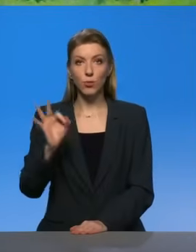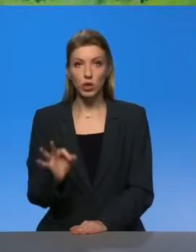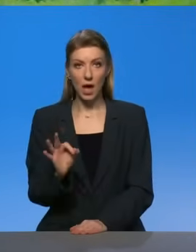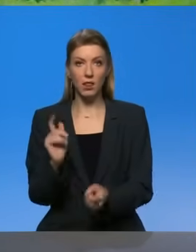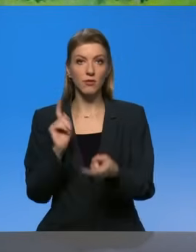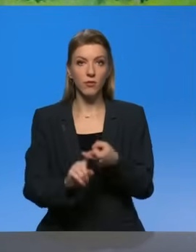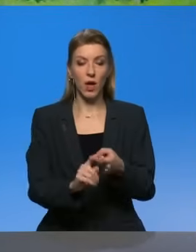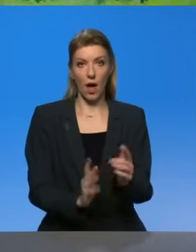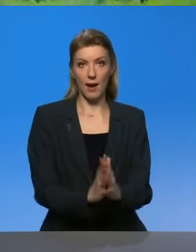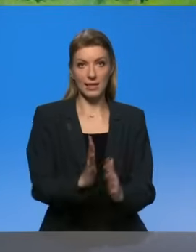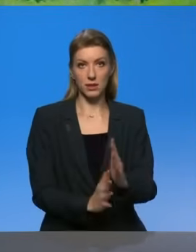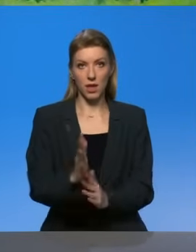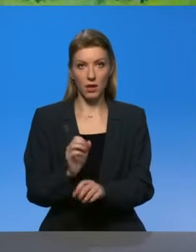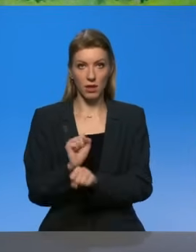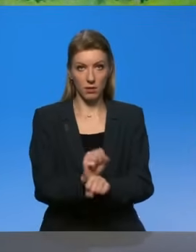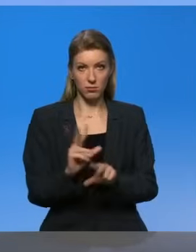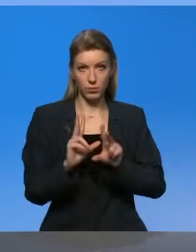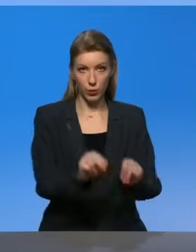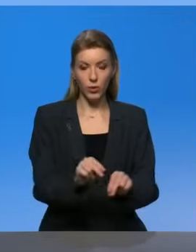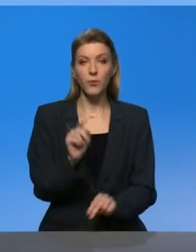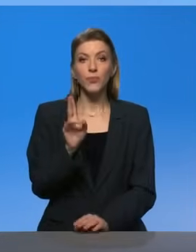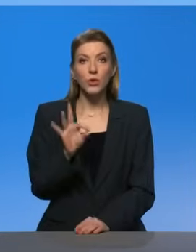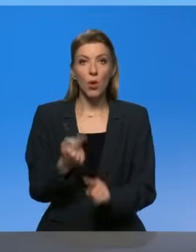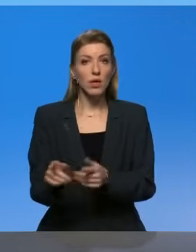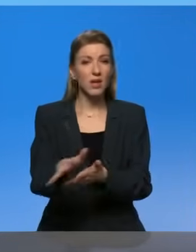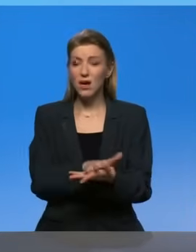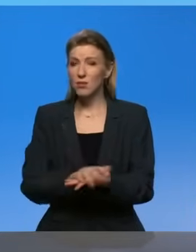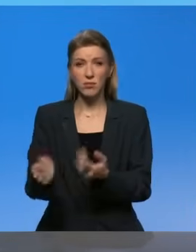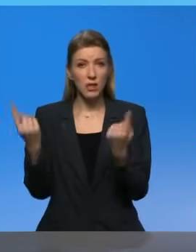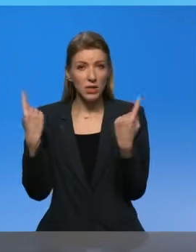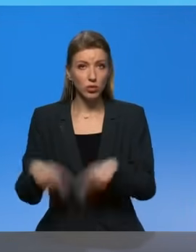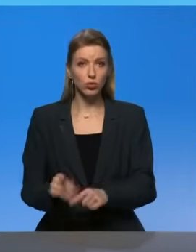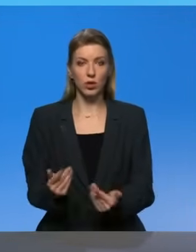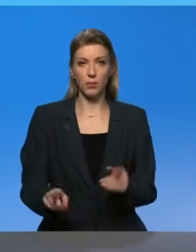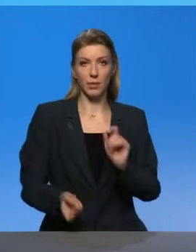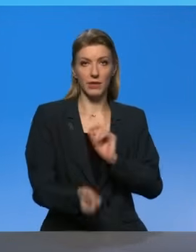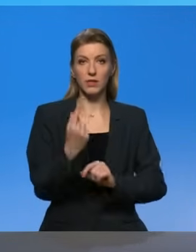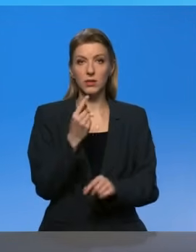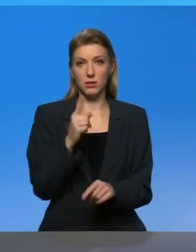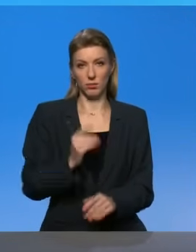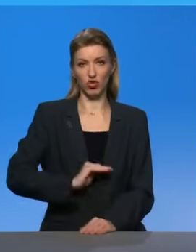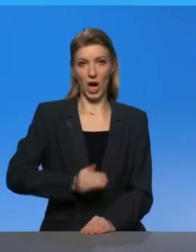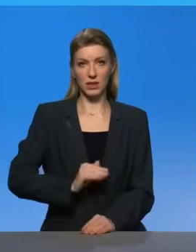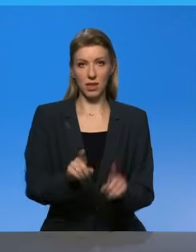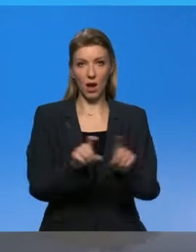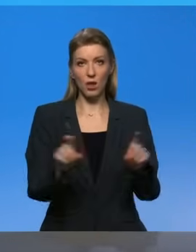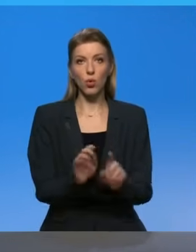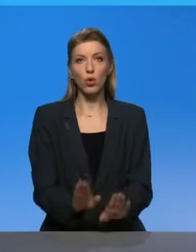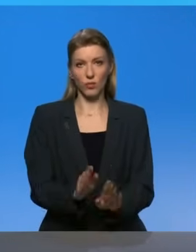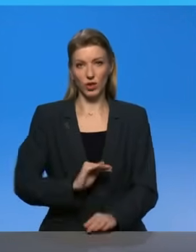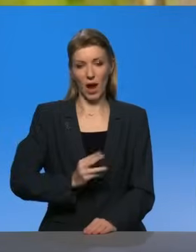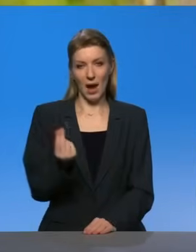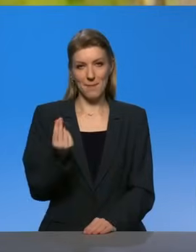растениеводческой продукции. Его разрушили, сейчас создали частную контору, которая в основном только вот коммерческий подход у